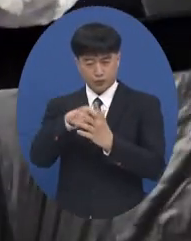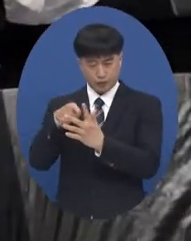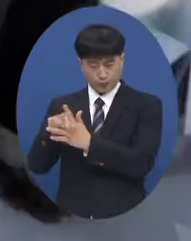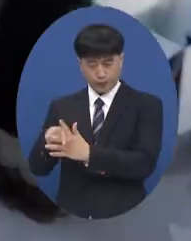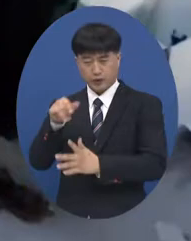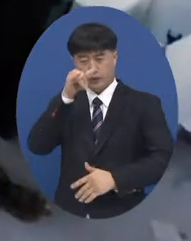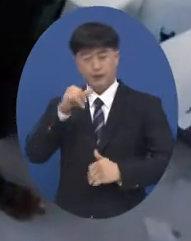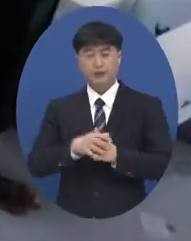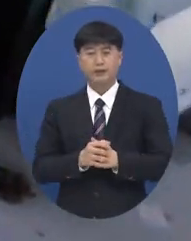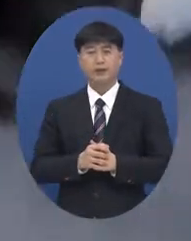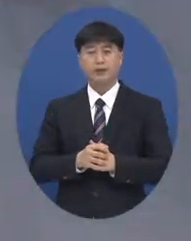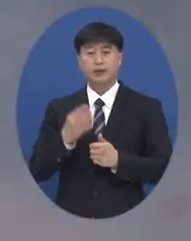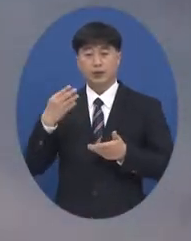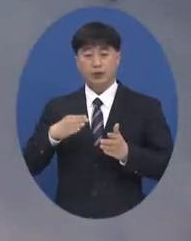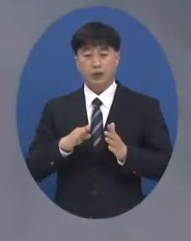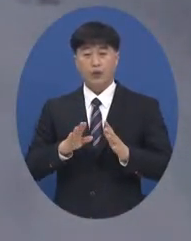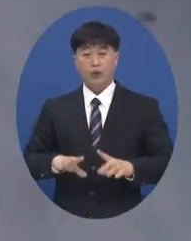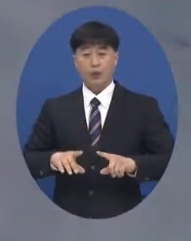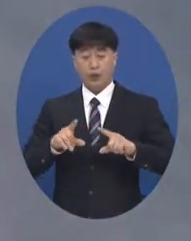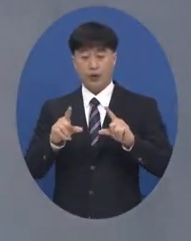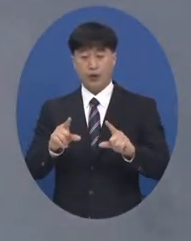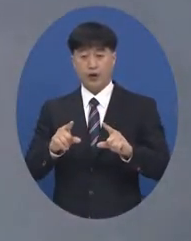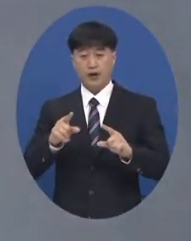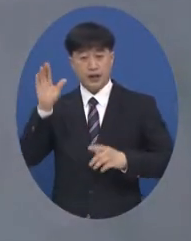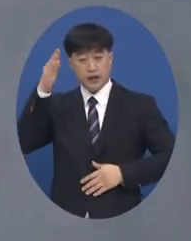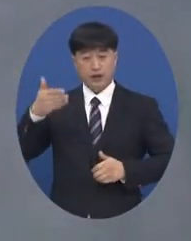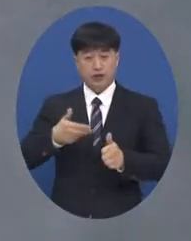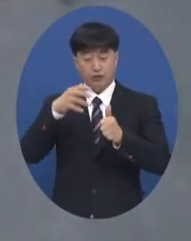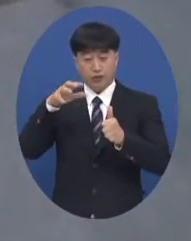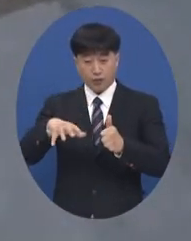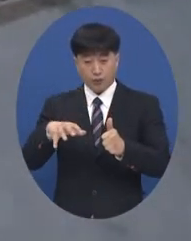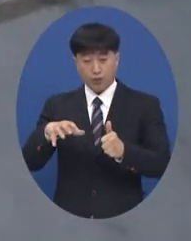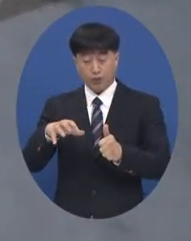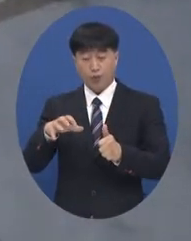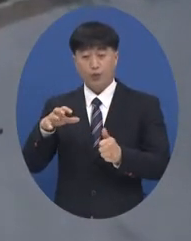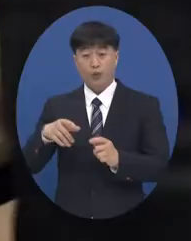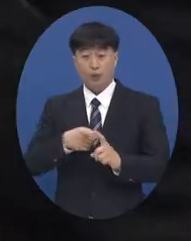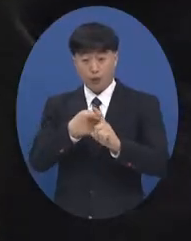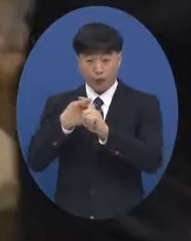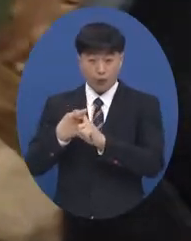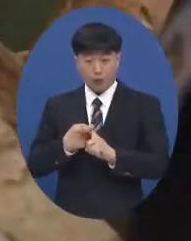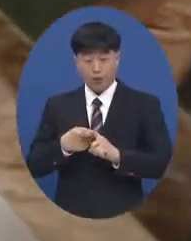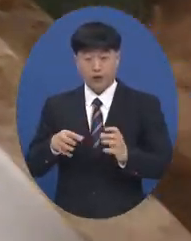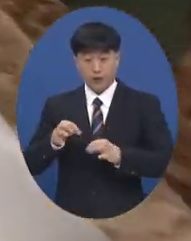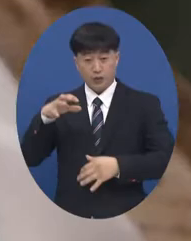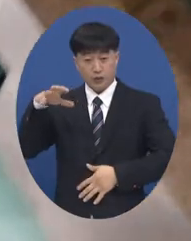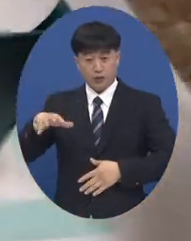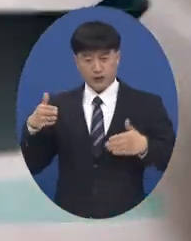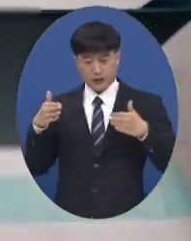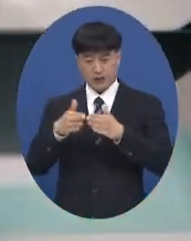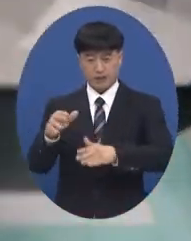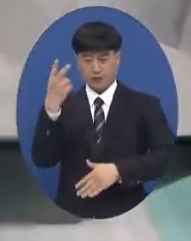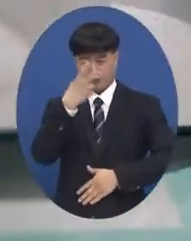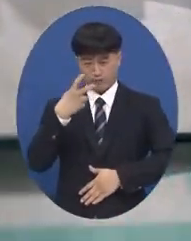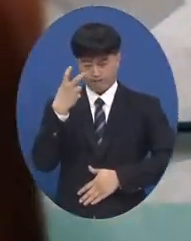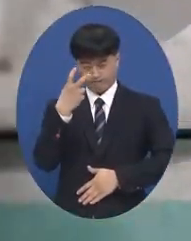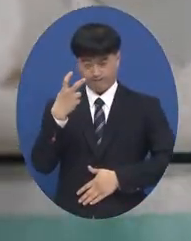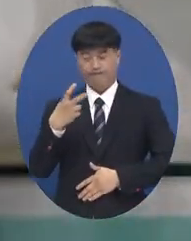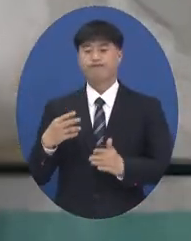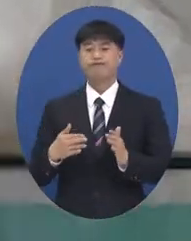적발됐습니다. 경기도는 올 한해 도내 개 사육시설과 반려동물 관련 영업시설에 대한 집중 단속을